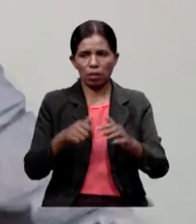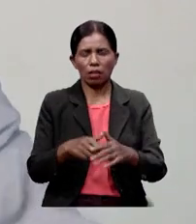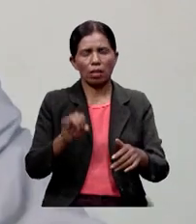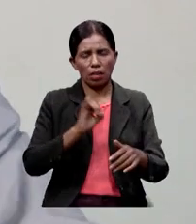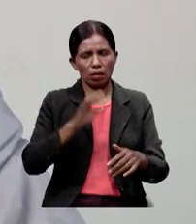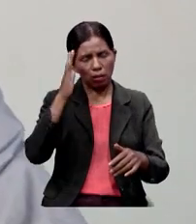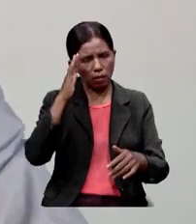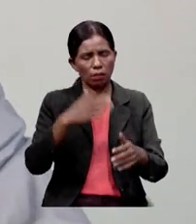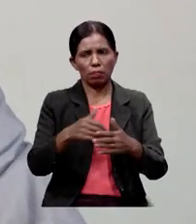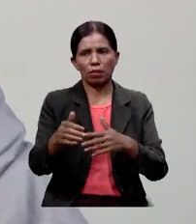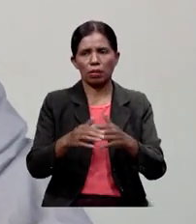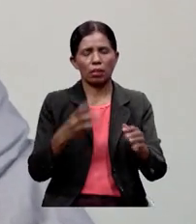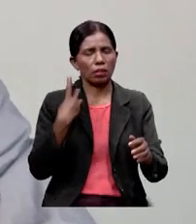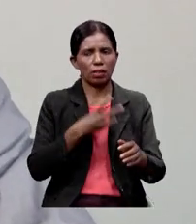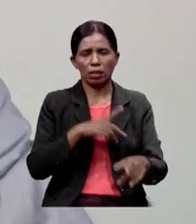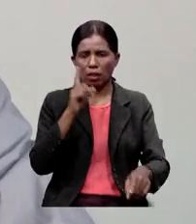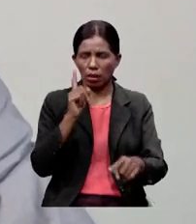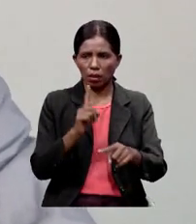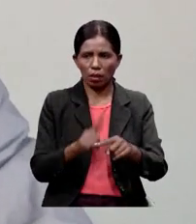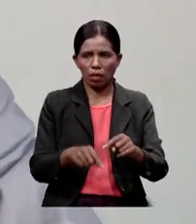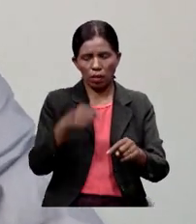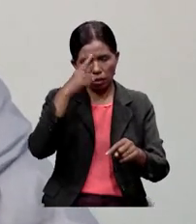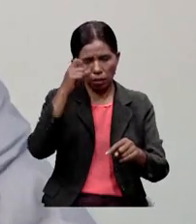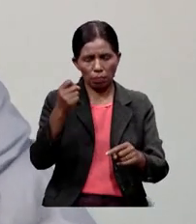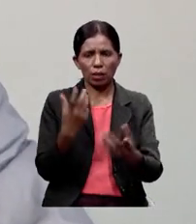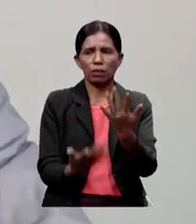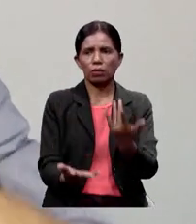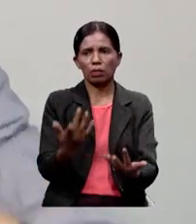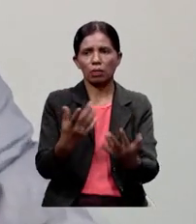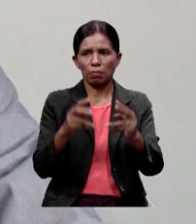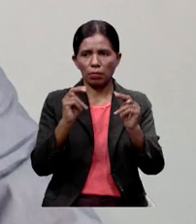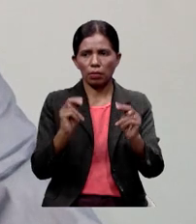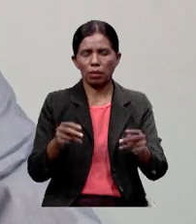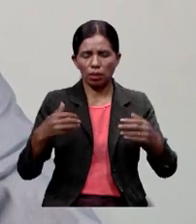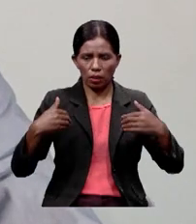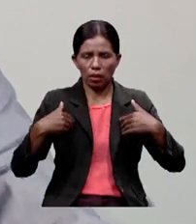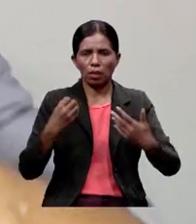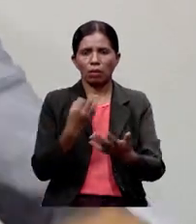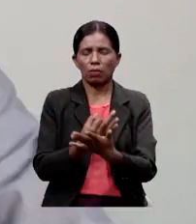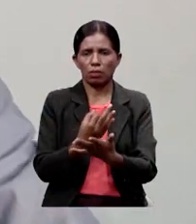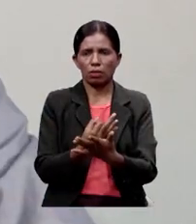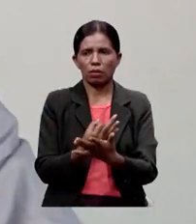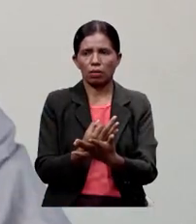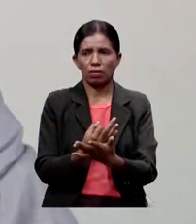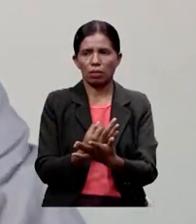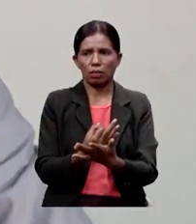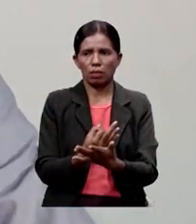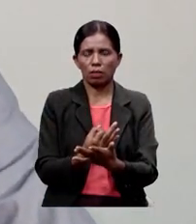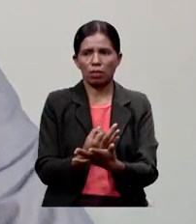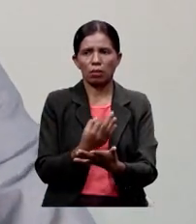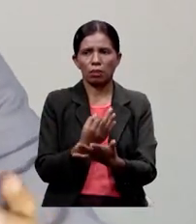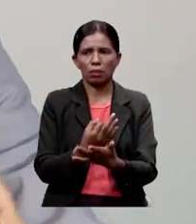kal ne bai bai de me pita la bele tamba atu sunu de mos tenke persija ya osan osan sunu ne mos tenke